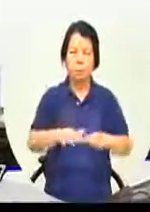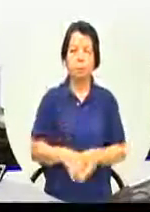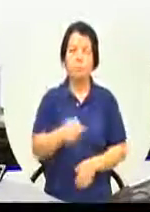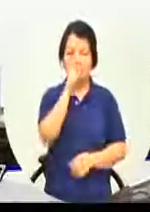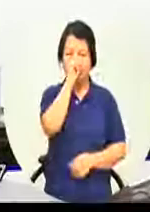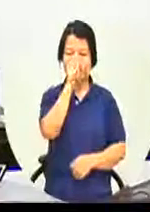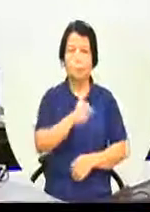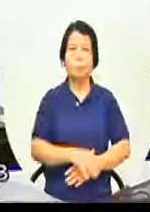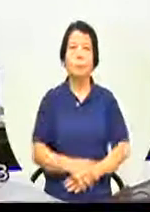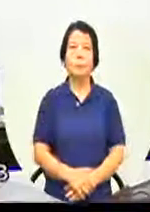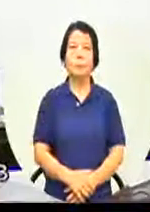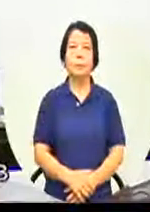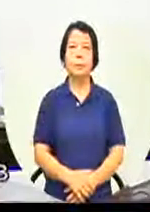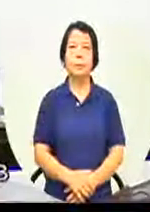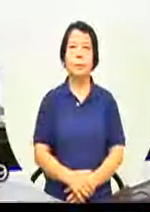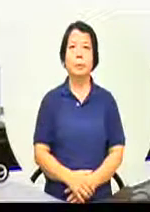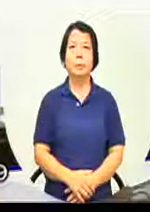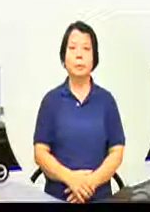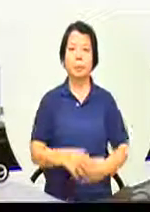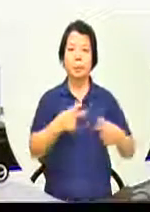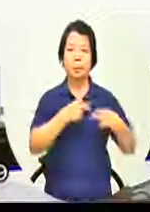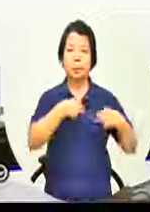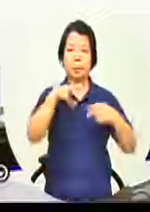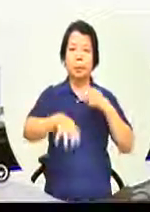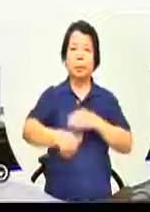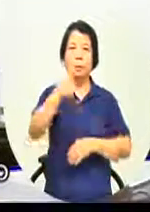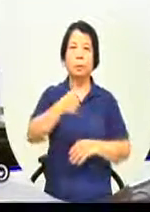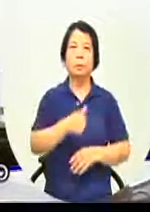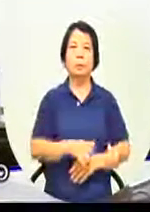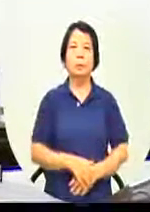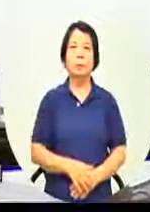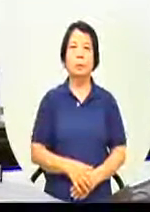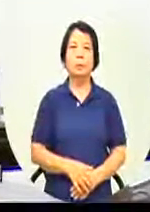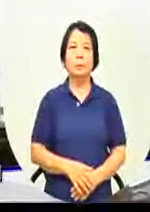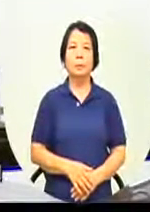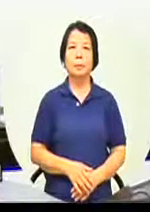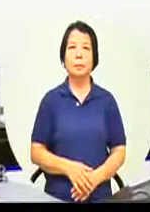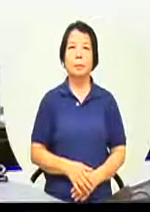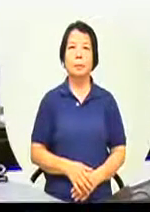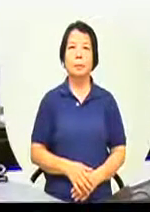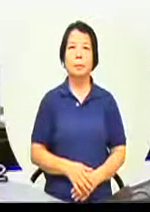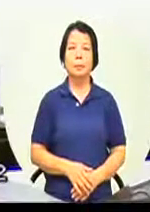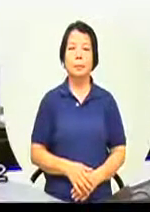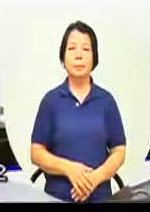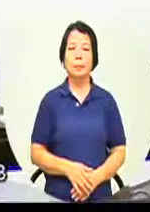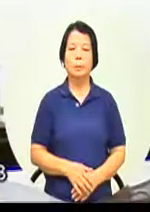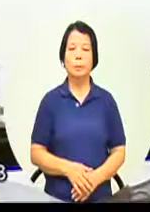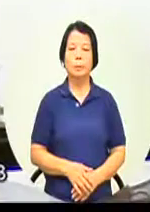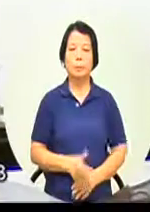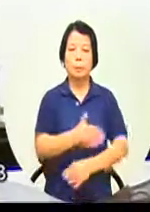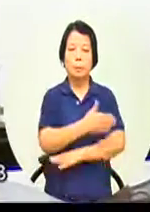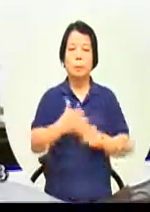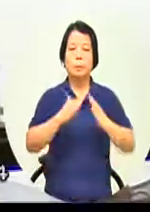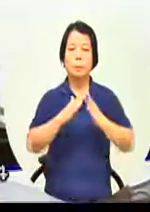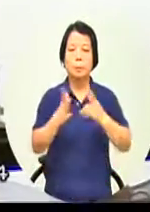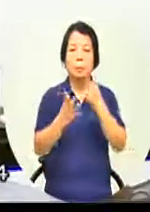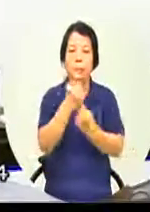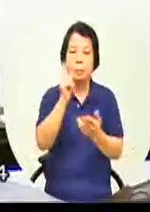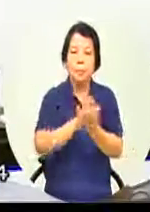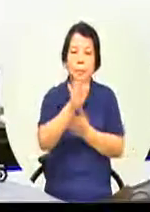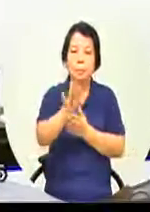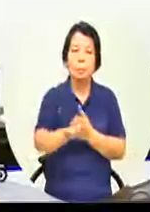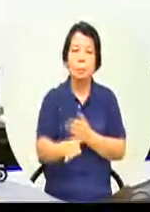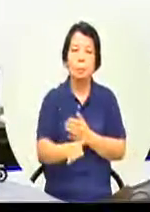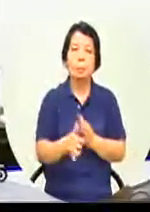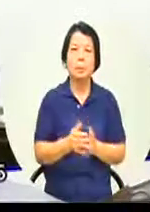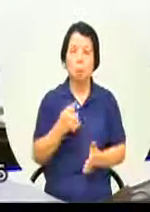想蔡局长，其实 我在这个县市合并之后，当选议员之后，其实我跟你